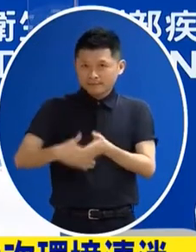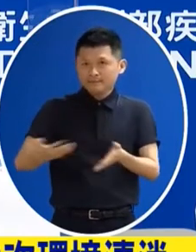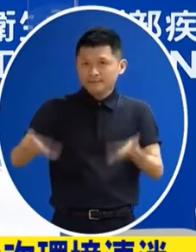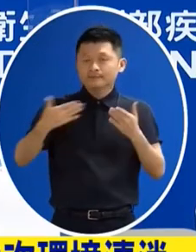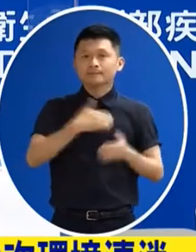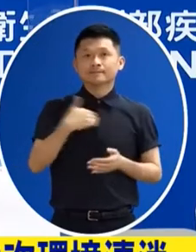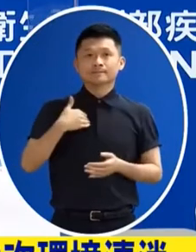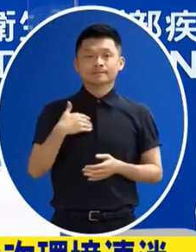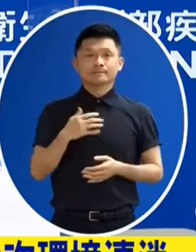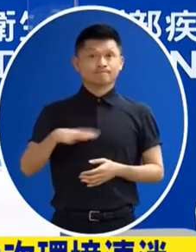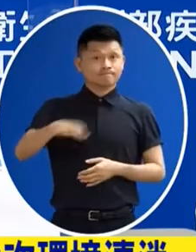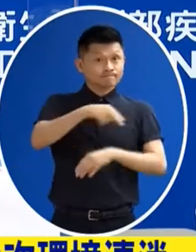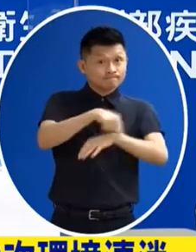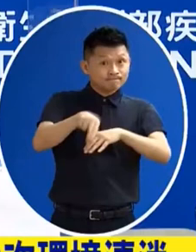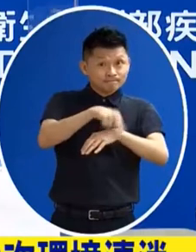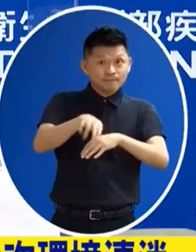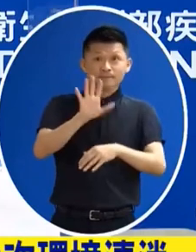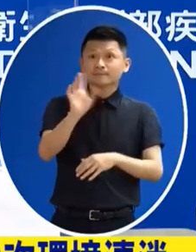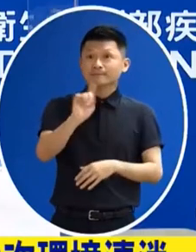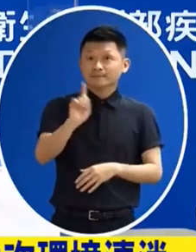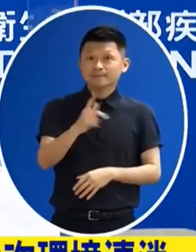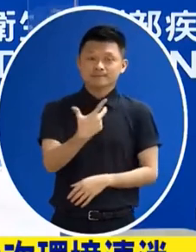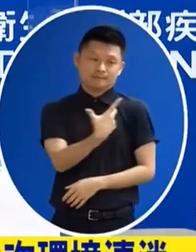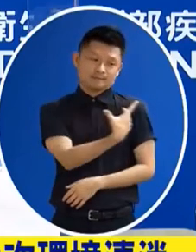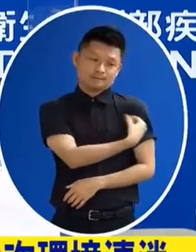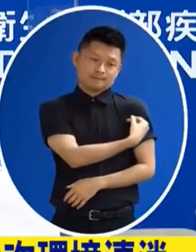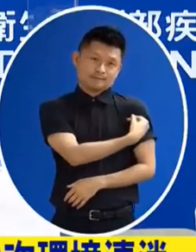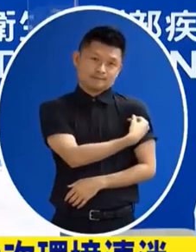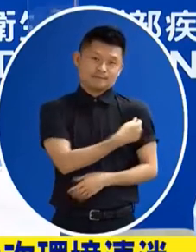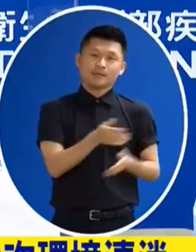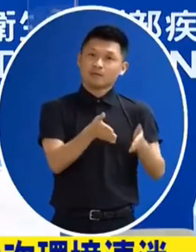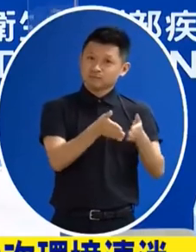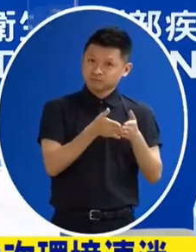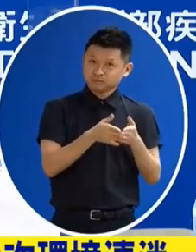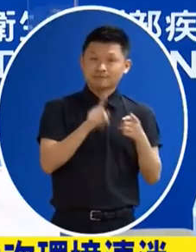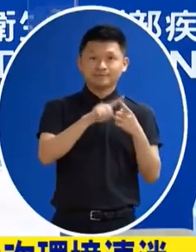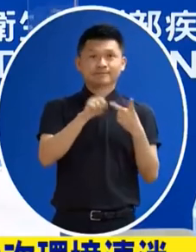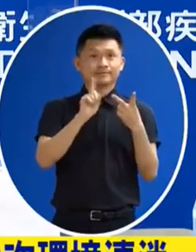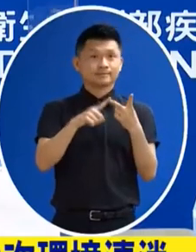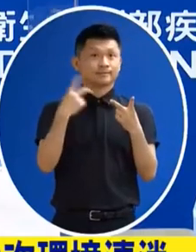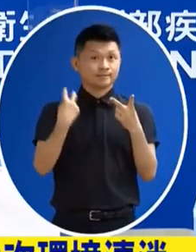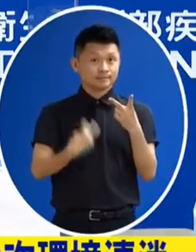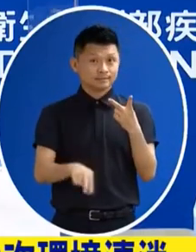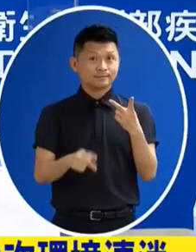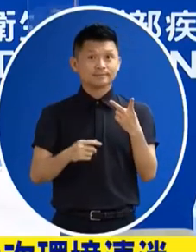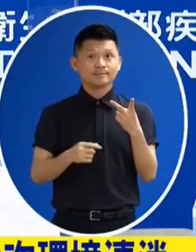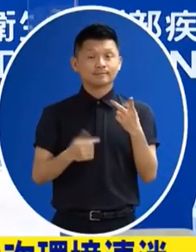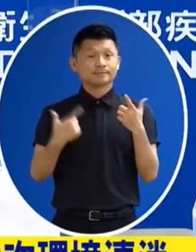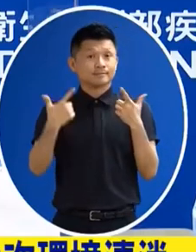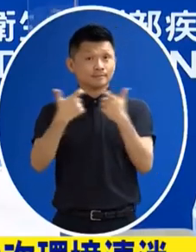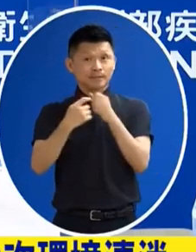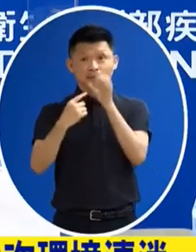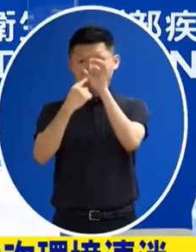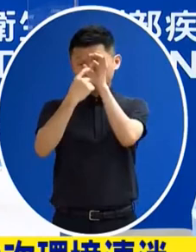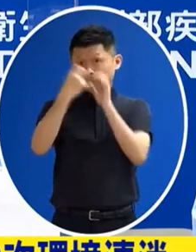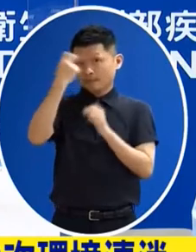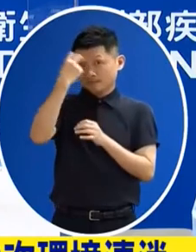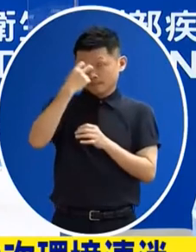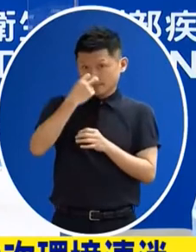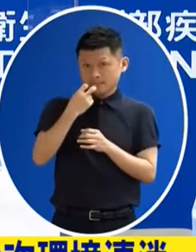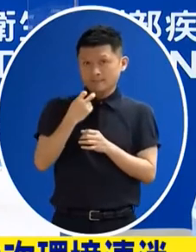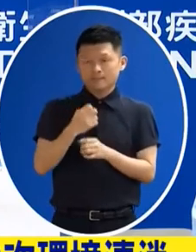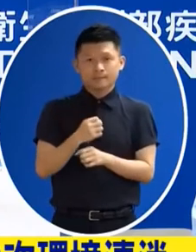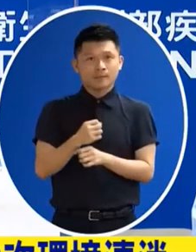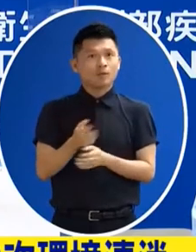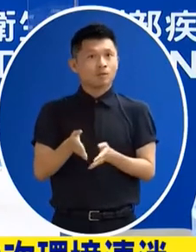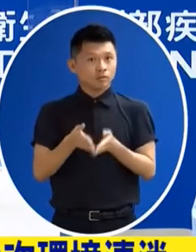整体的设计当然就包含了疫苗的注射，好，然后再配合一些好筛检哈，一些检